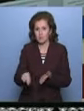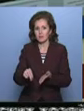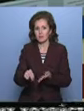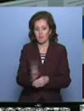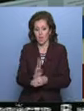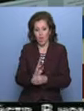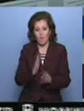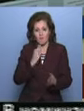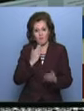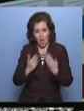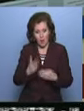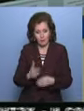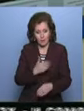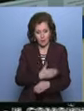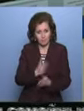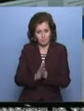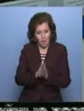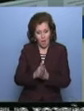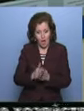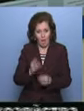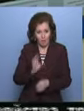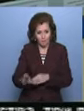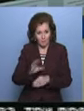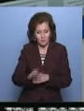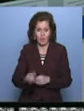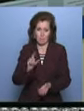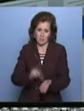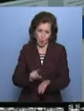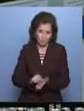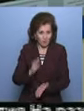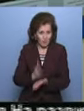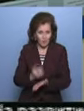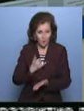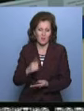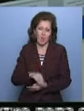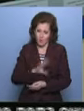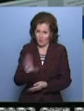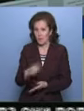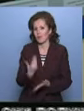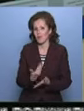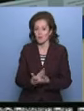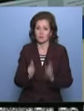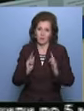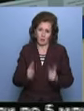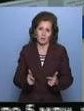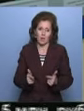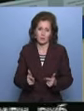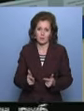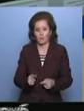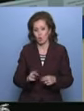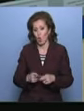И вот у нас пенсионеров много женщин, они все, наверное, согласятся там носки